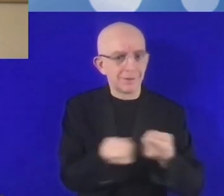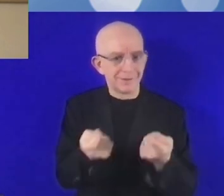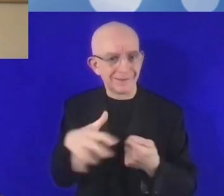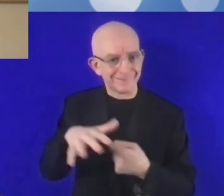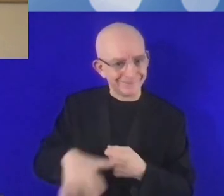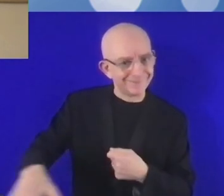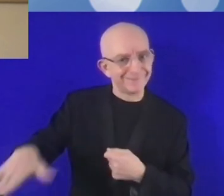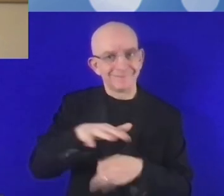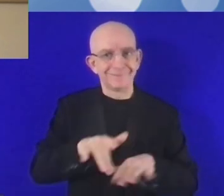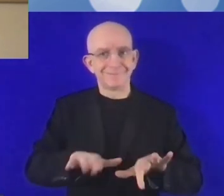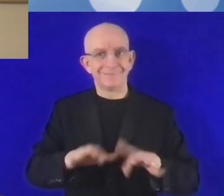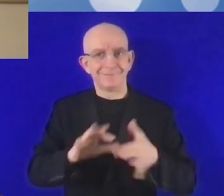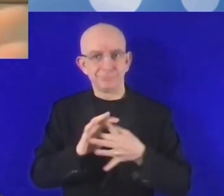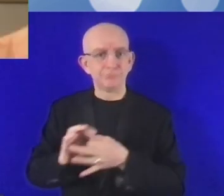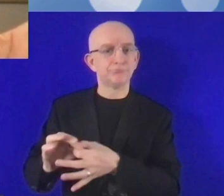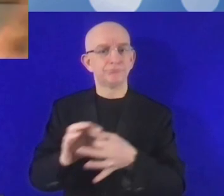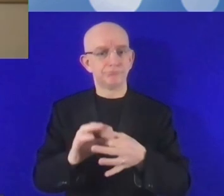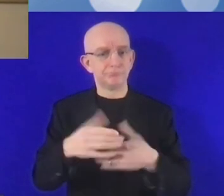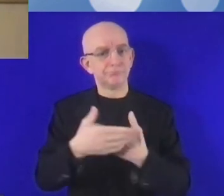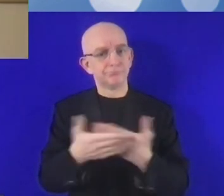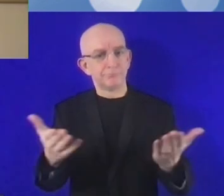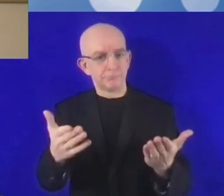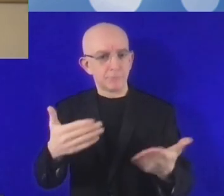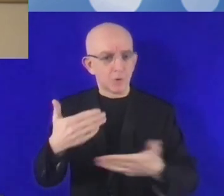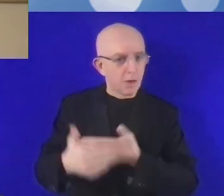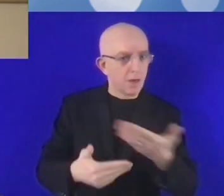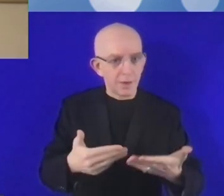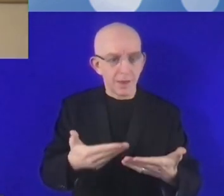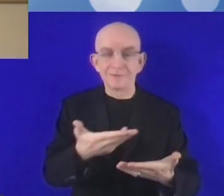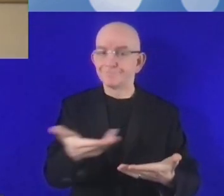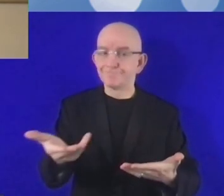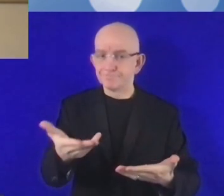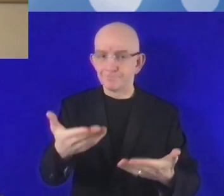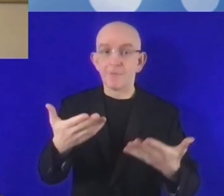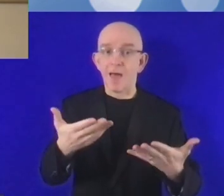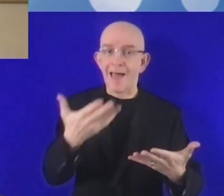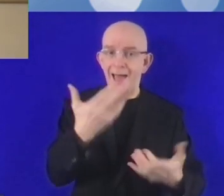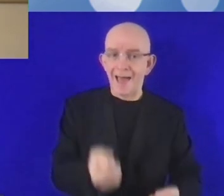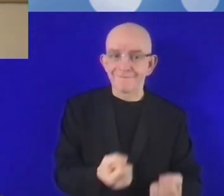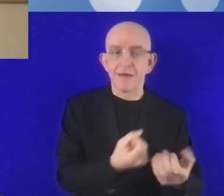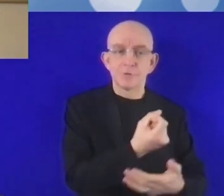地的运营商，就像我们公司、我们集团。